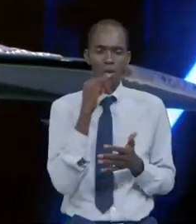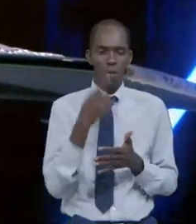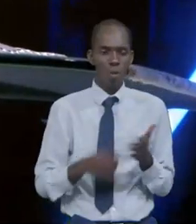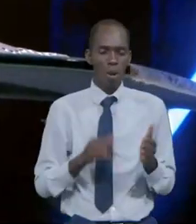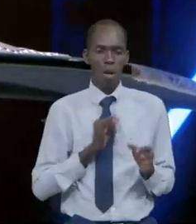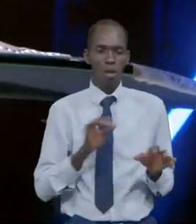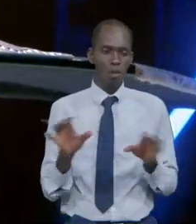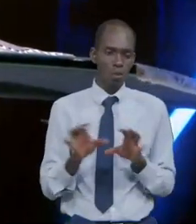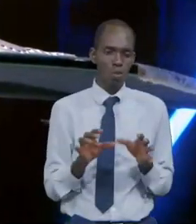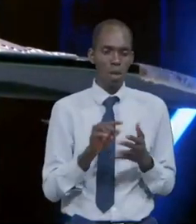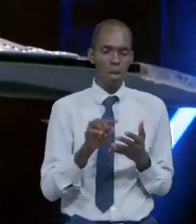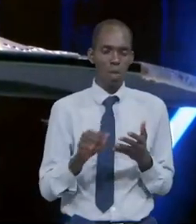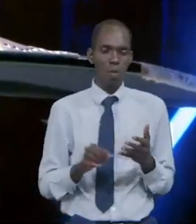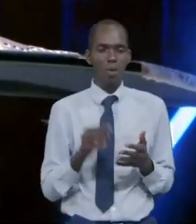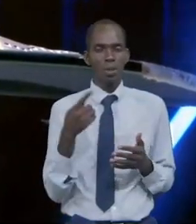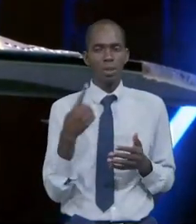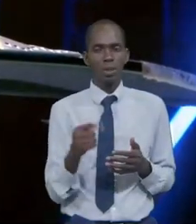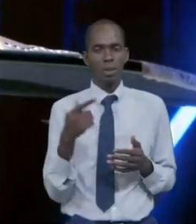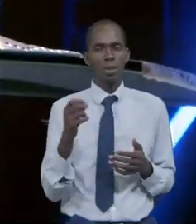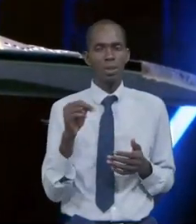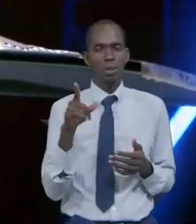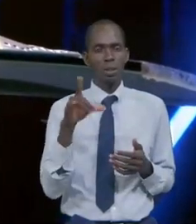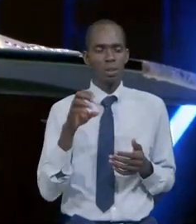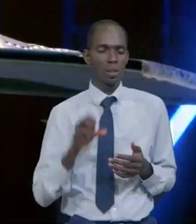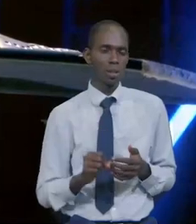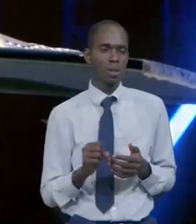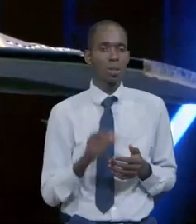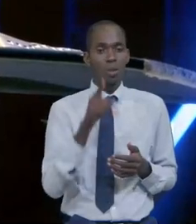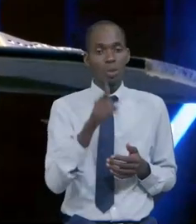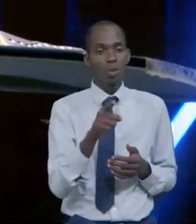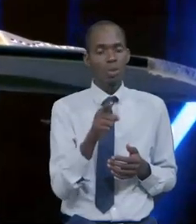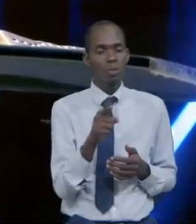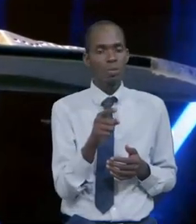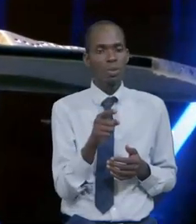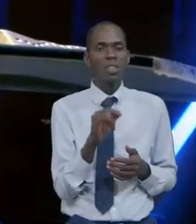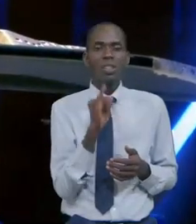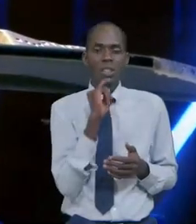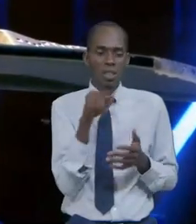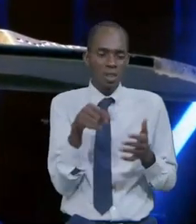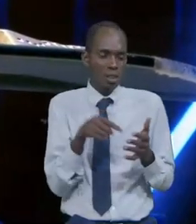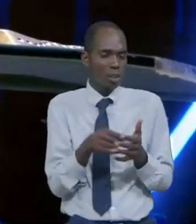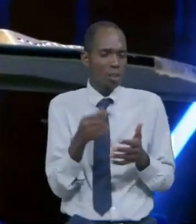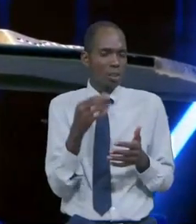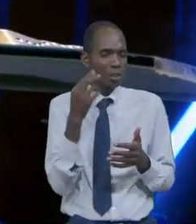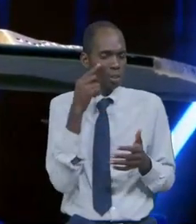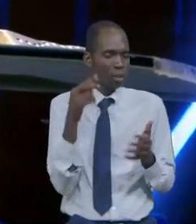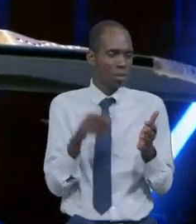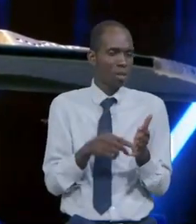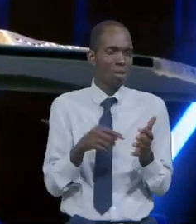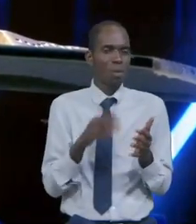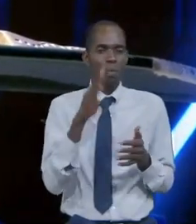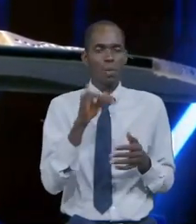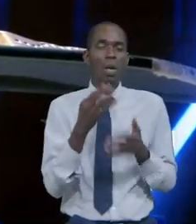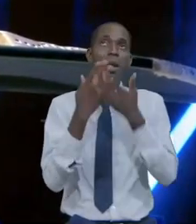païens, vous n'étiez pas là avec moi. Alors est-ce que ceci est reconnu par le ciel? Est-ce que ceci est